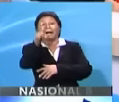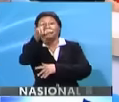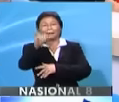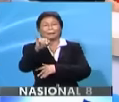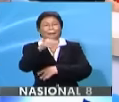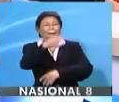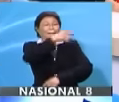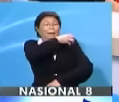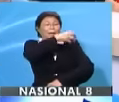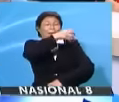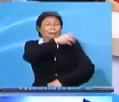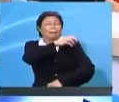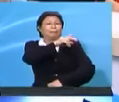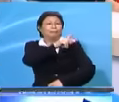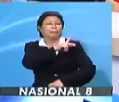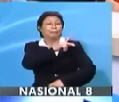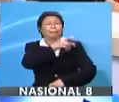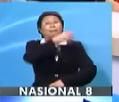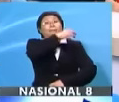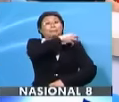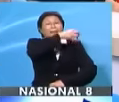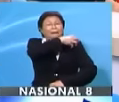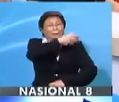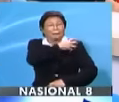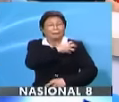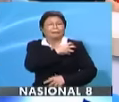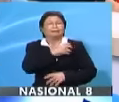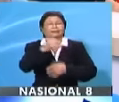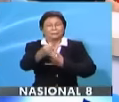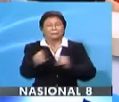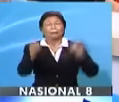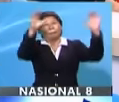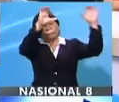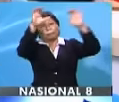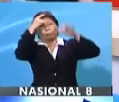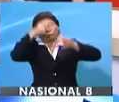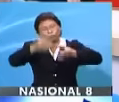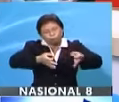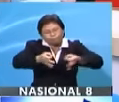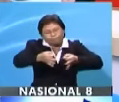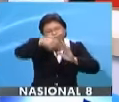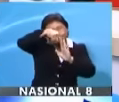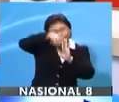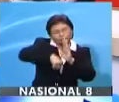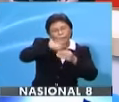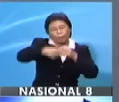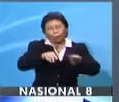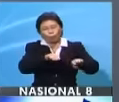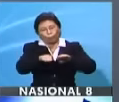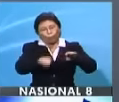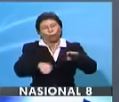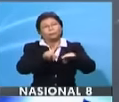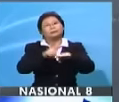Gempa Bumi dan Tsunami Nasional, Jabatan Meteorologi Malaysia untuk mengulas lanjut.